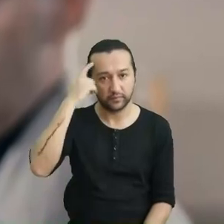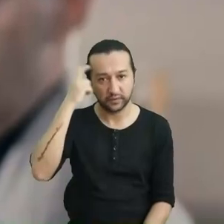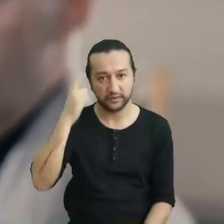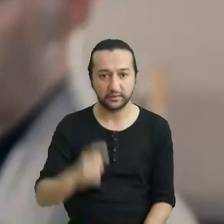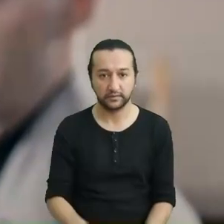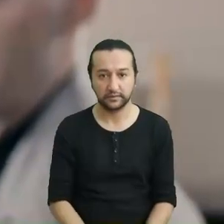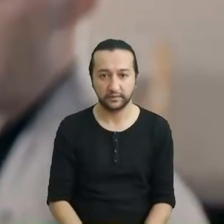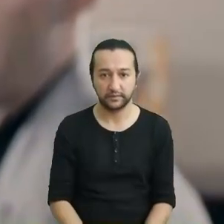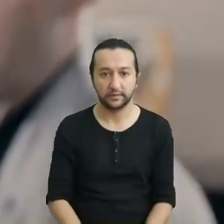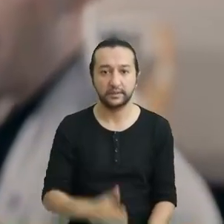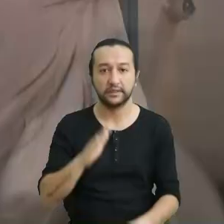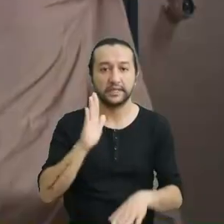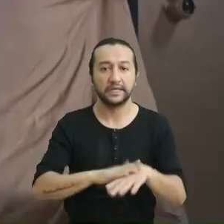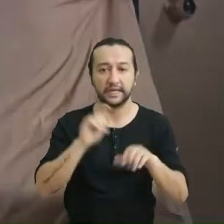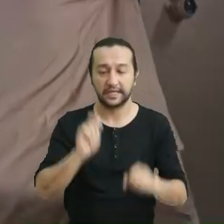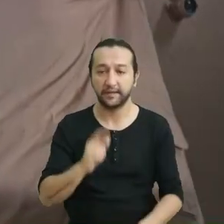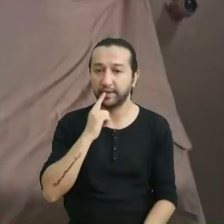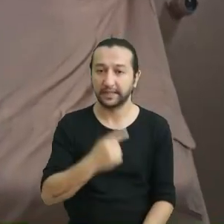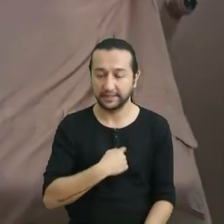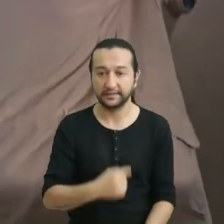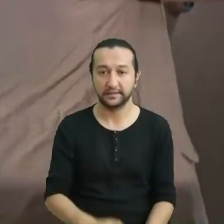Burası beyni. Yap derse